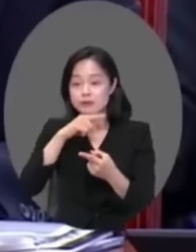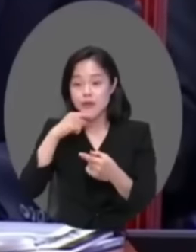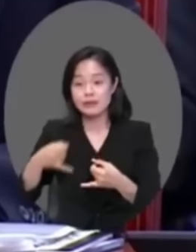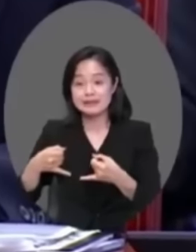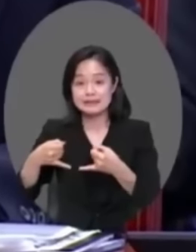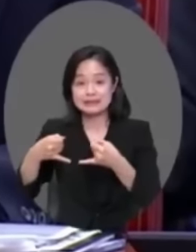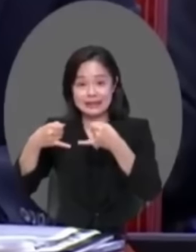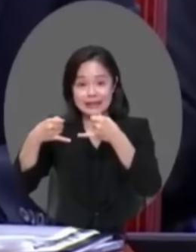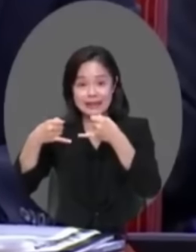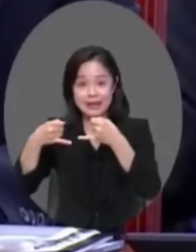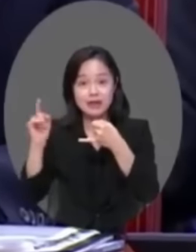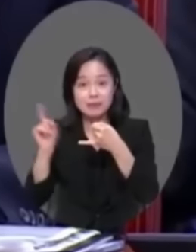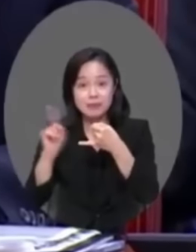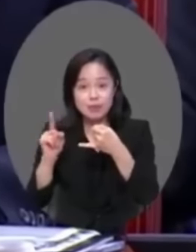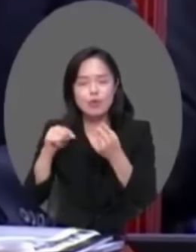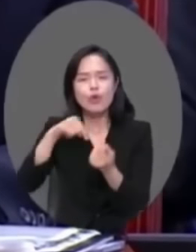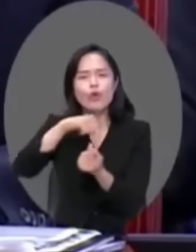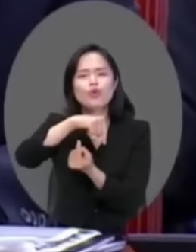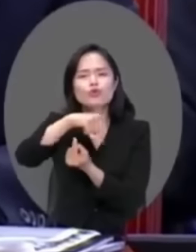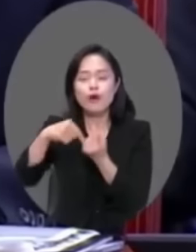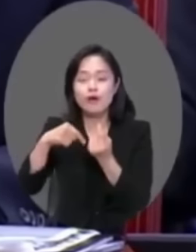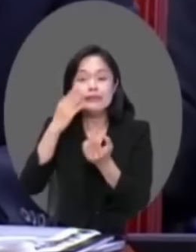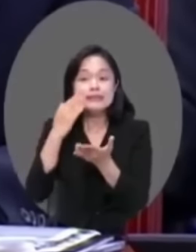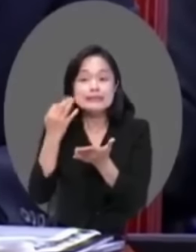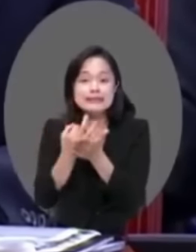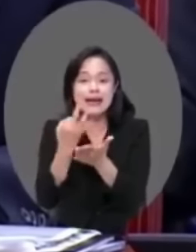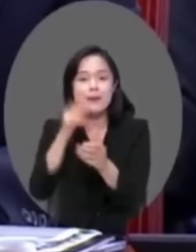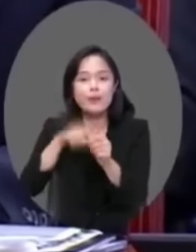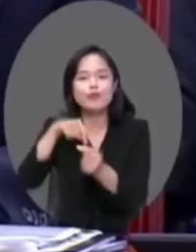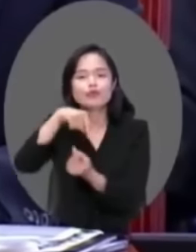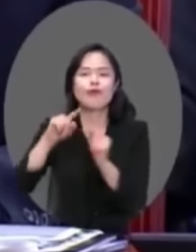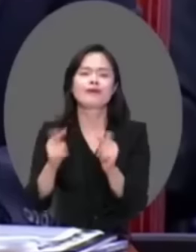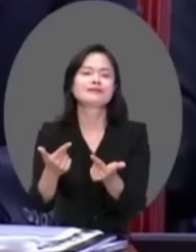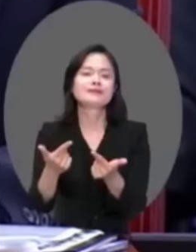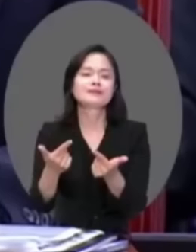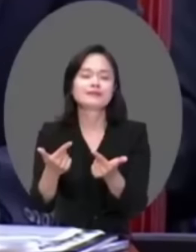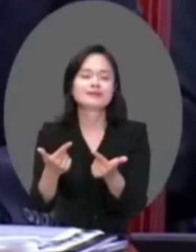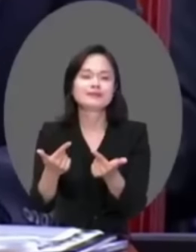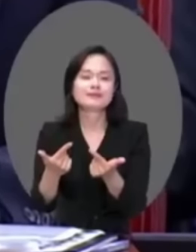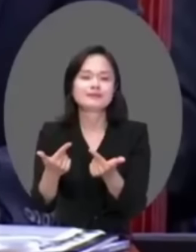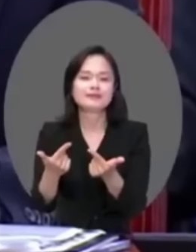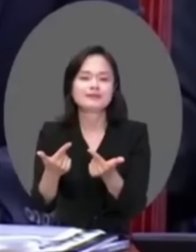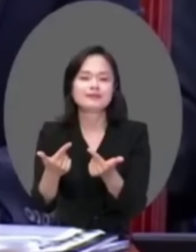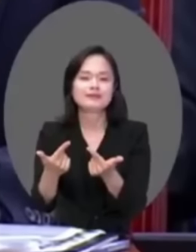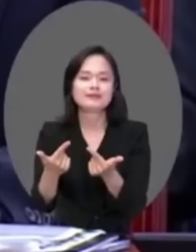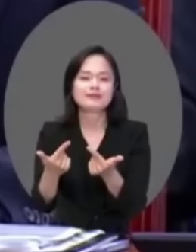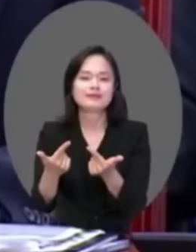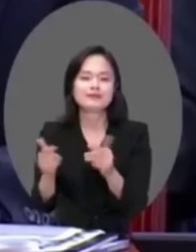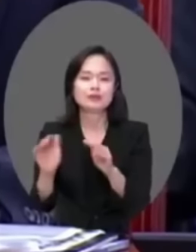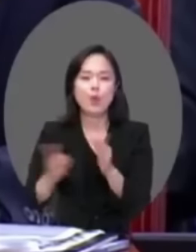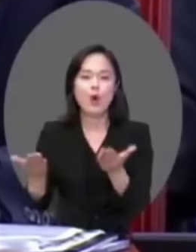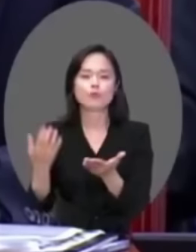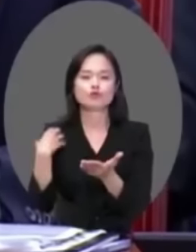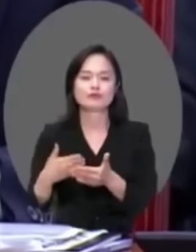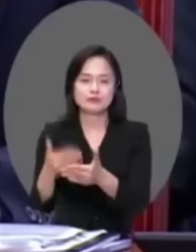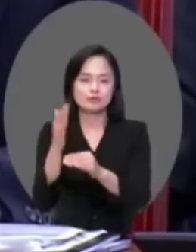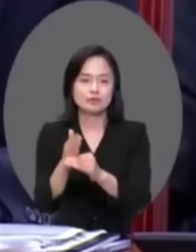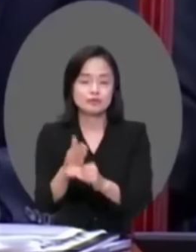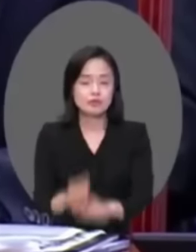제대로 안하십니까 무 아니 무슨 답을 안 합니까 계세요 무슨 답을 안 합니까 제가 무 전 답변드리고